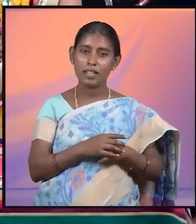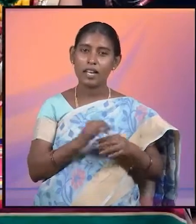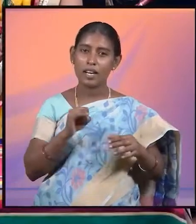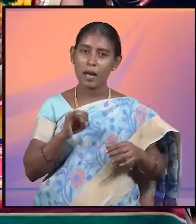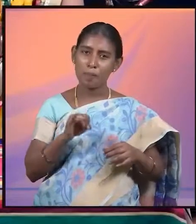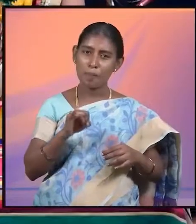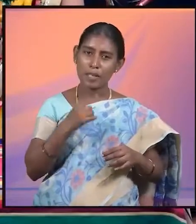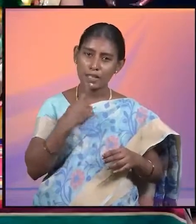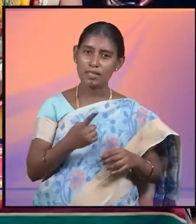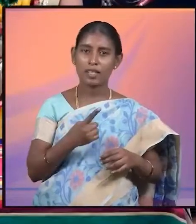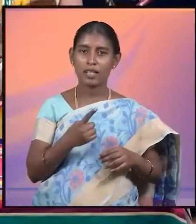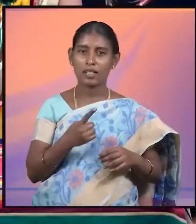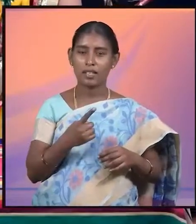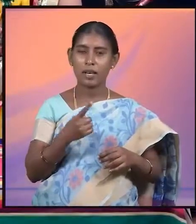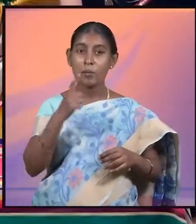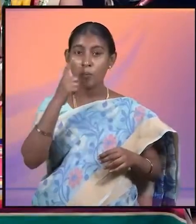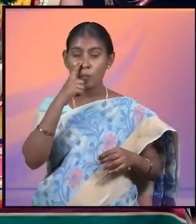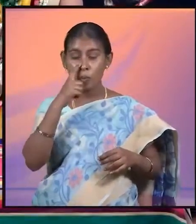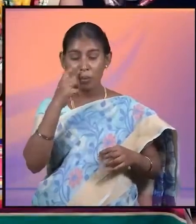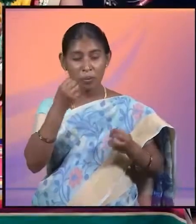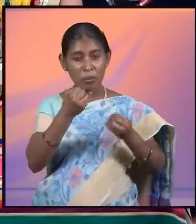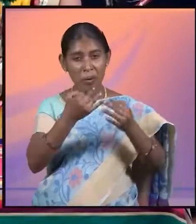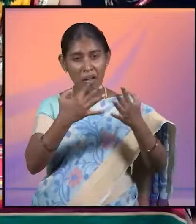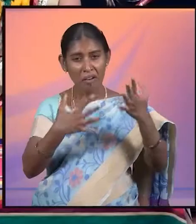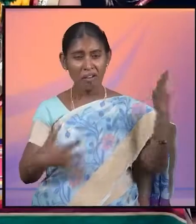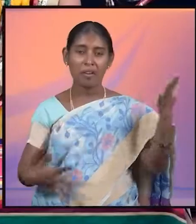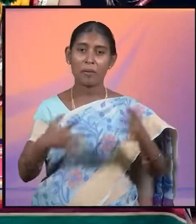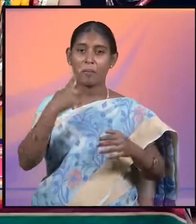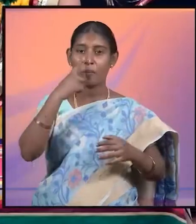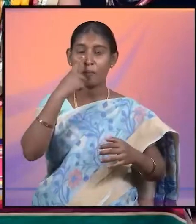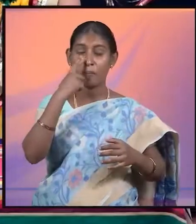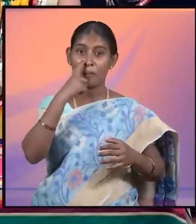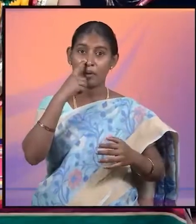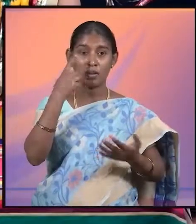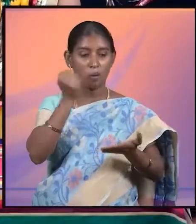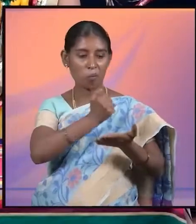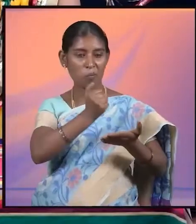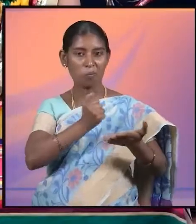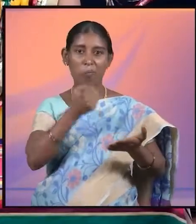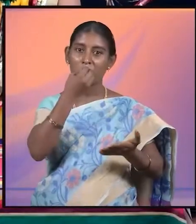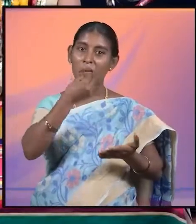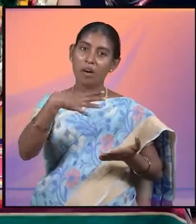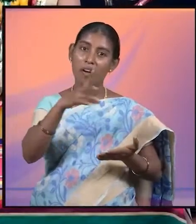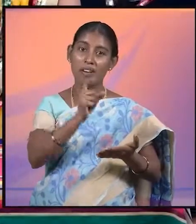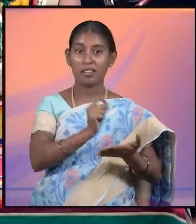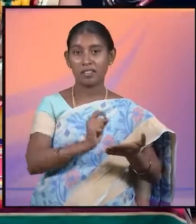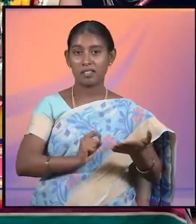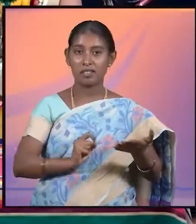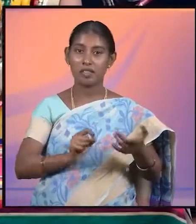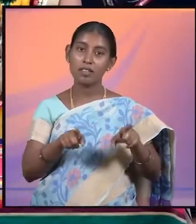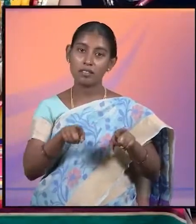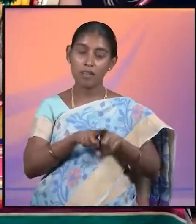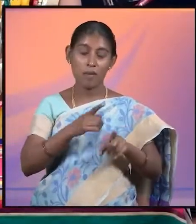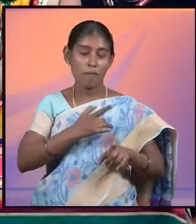வீதியார், நப்பசலையார், காவற்பெண்டுன்னு பல பெண்பார் புலவர்கள் வந்தாங்க.